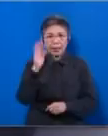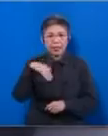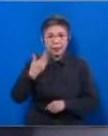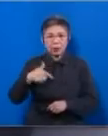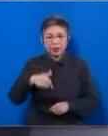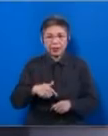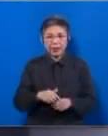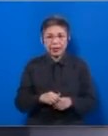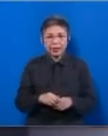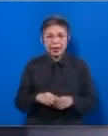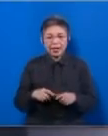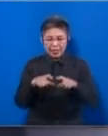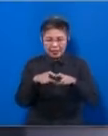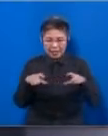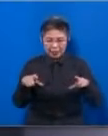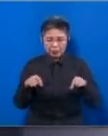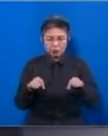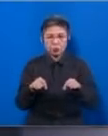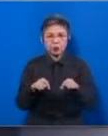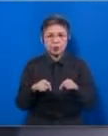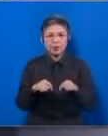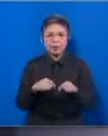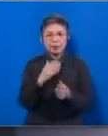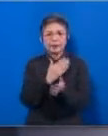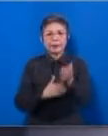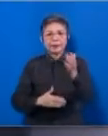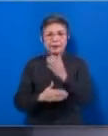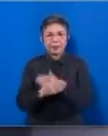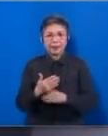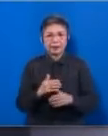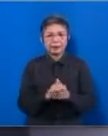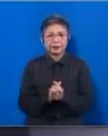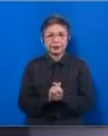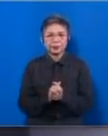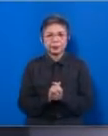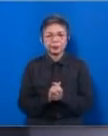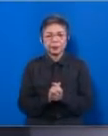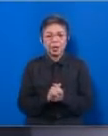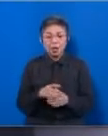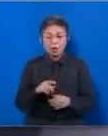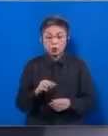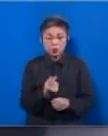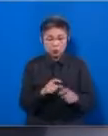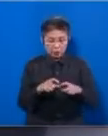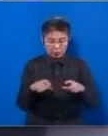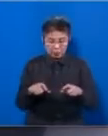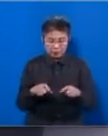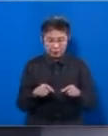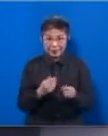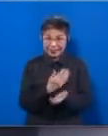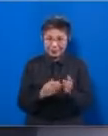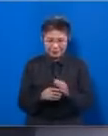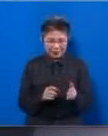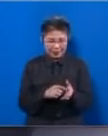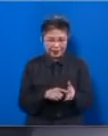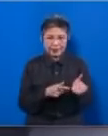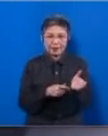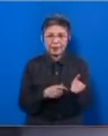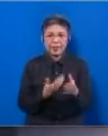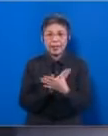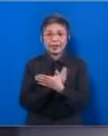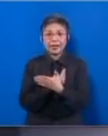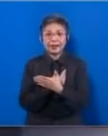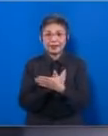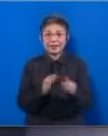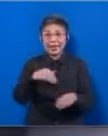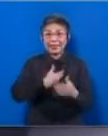merilis kartu tanda penyandang disabilitas. Nah, nanti setiap kartunya itu bisa ditunjukkan. Transjakarta bisa